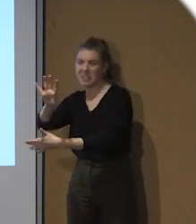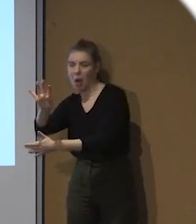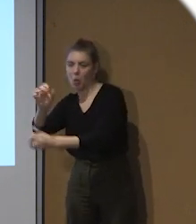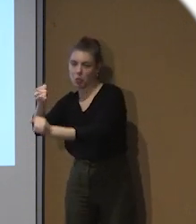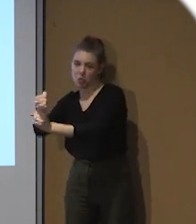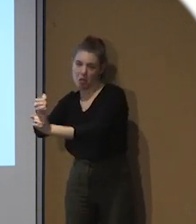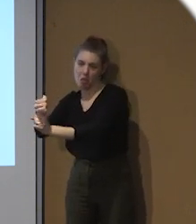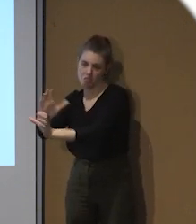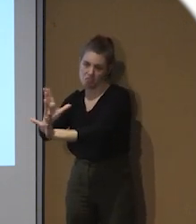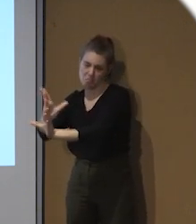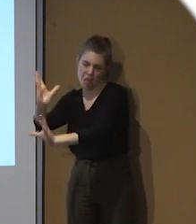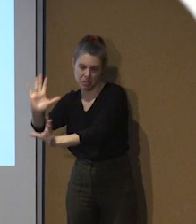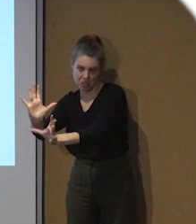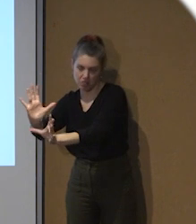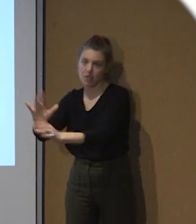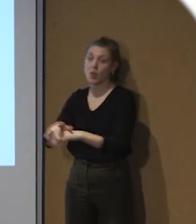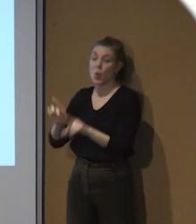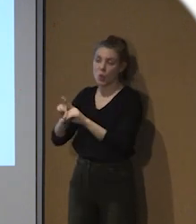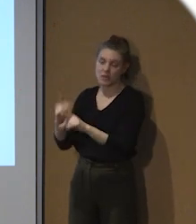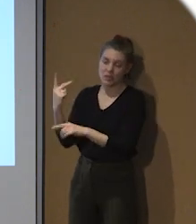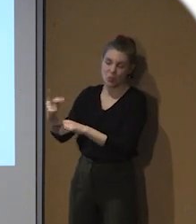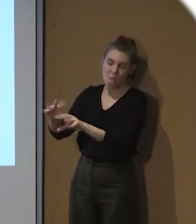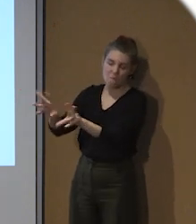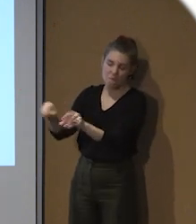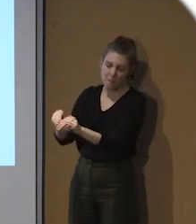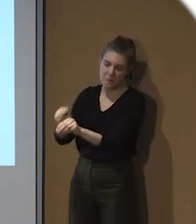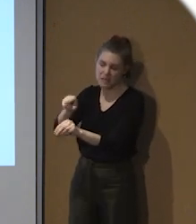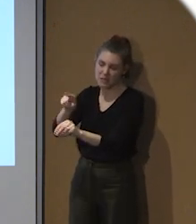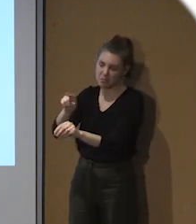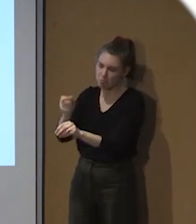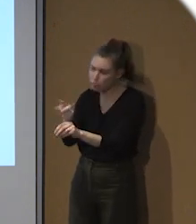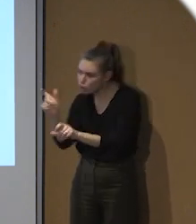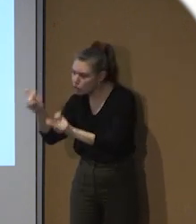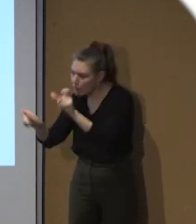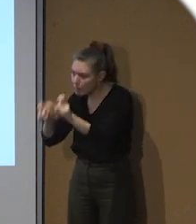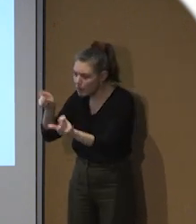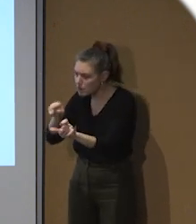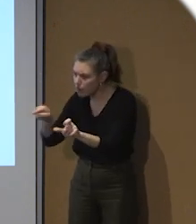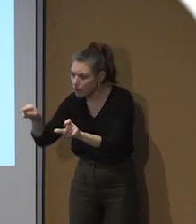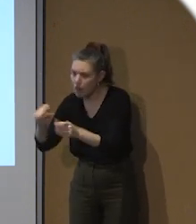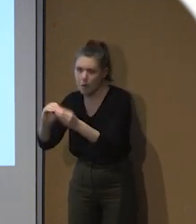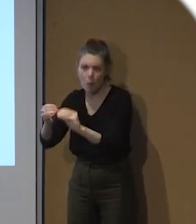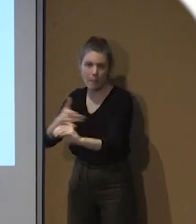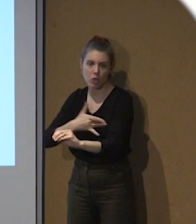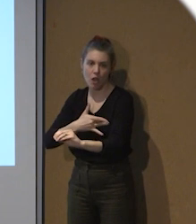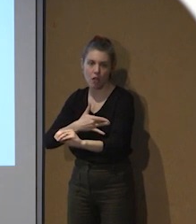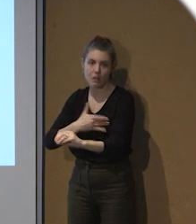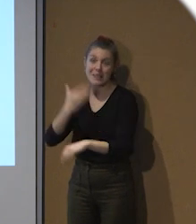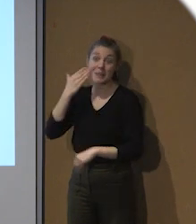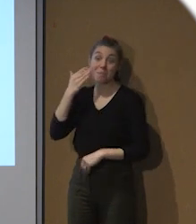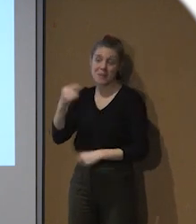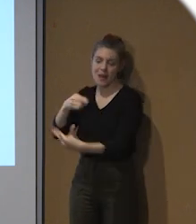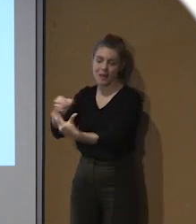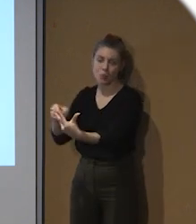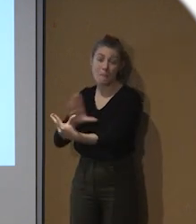des antécédents familiaux proches coronariens. Donc, si vous avez ces 3 facteurs de risque-là essentiels, pour